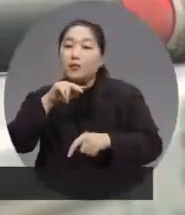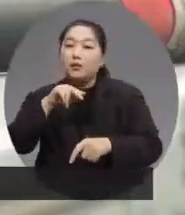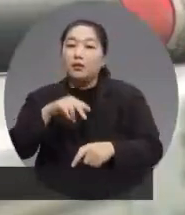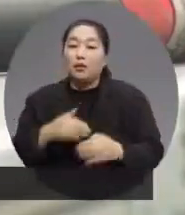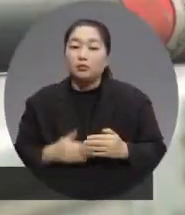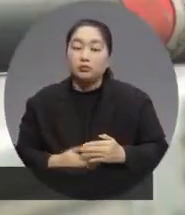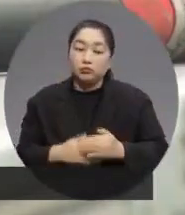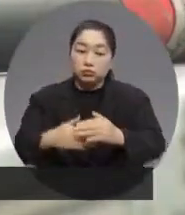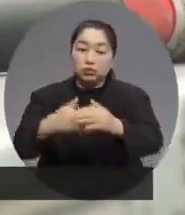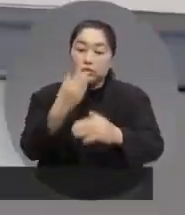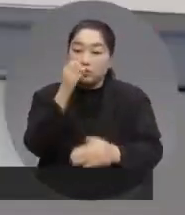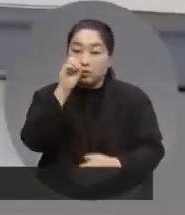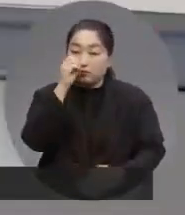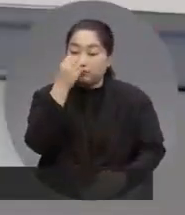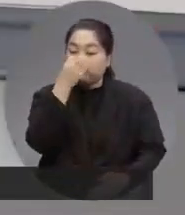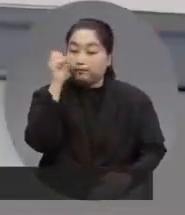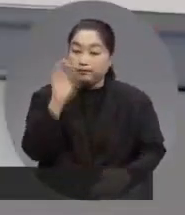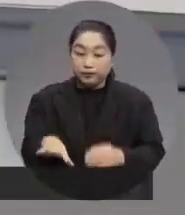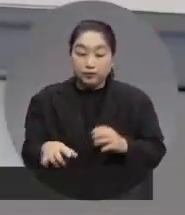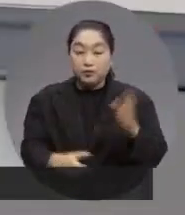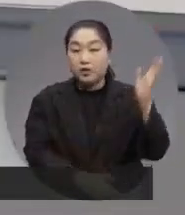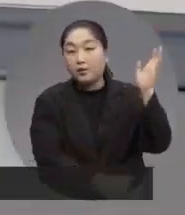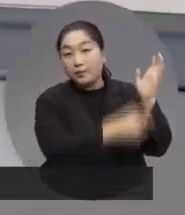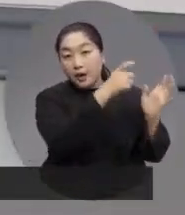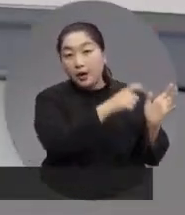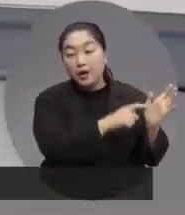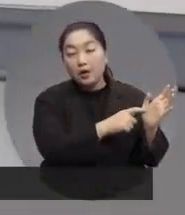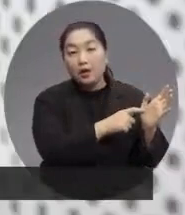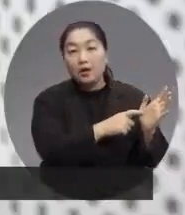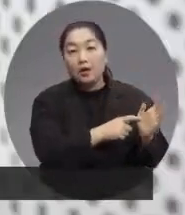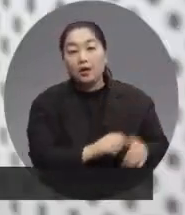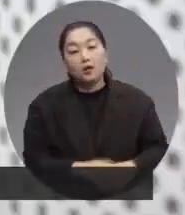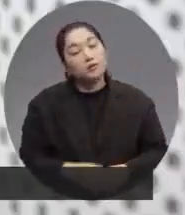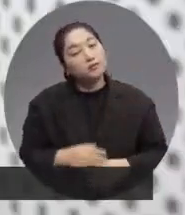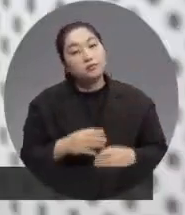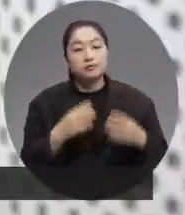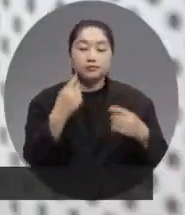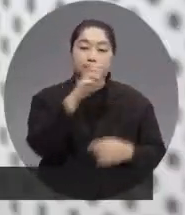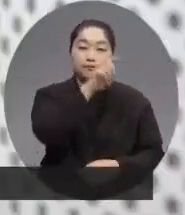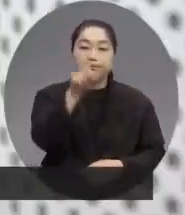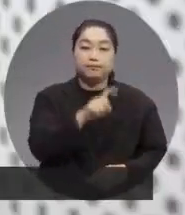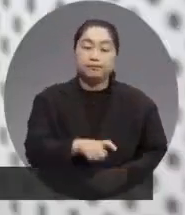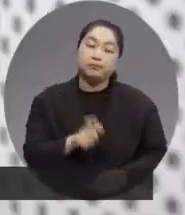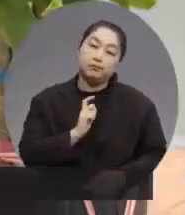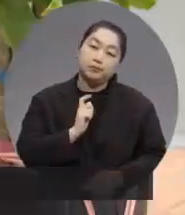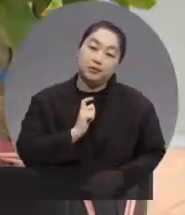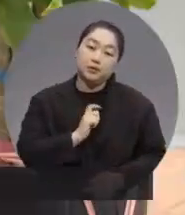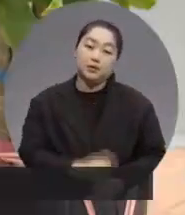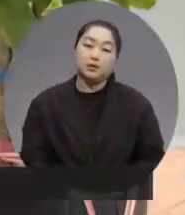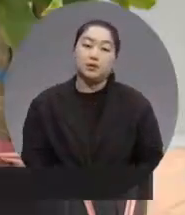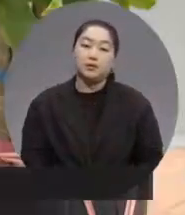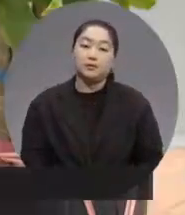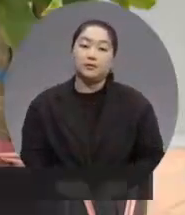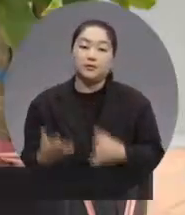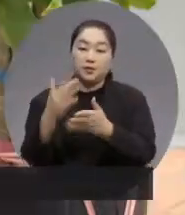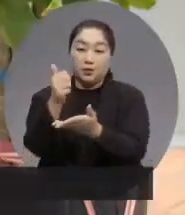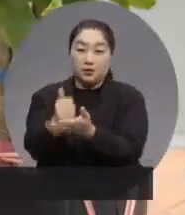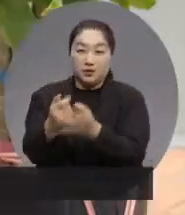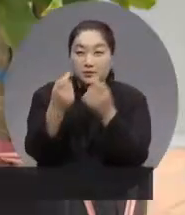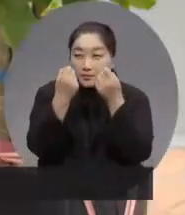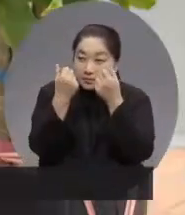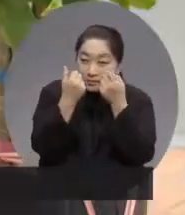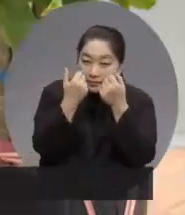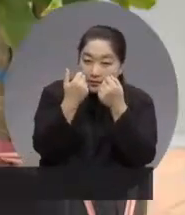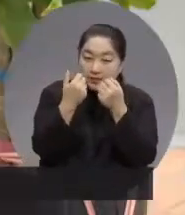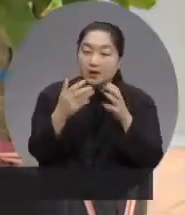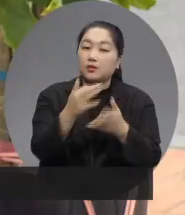상태였습니다. 이런 시점에 절차도 어긴 채 이 사업을 발주한 점도 여전히 의문입니다. 도지사의 눈치를 보건 아니면